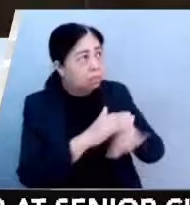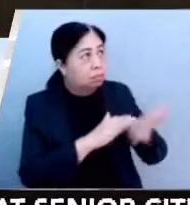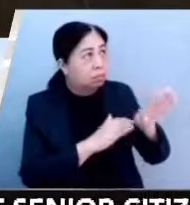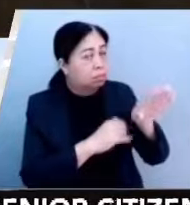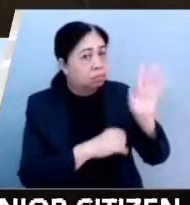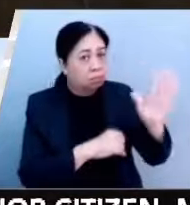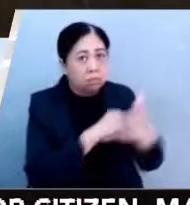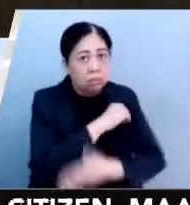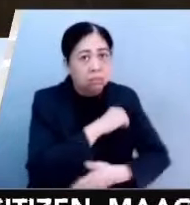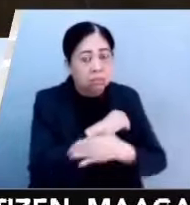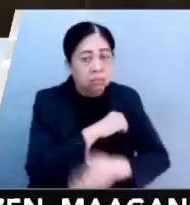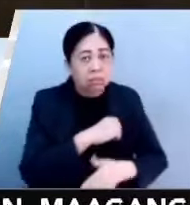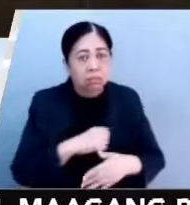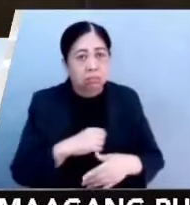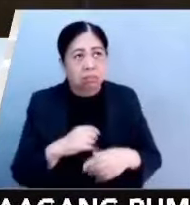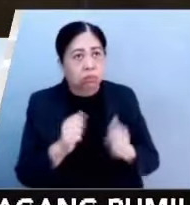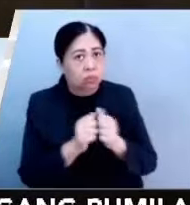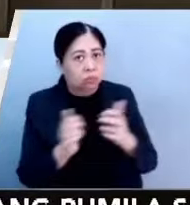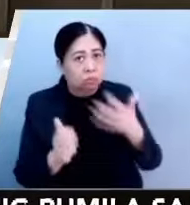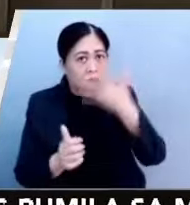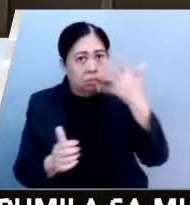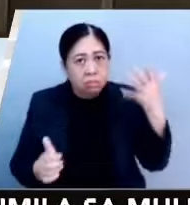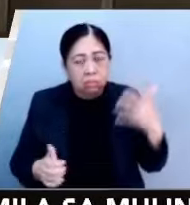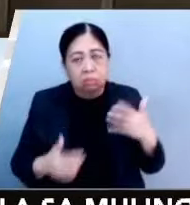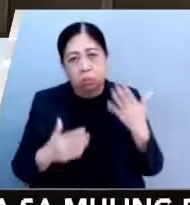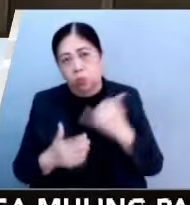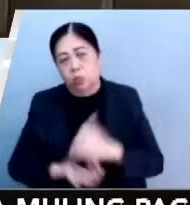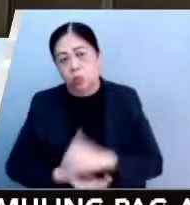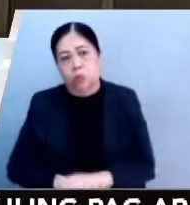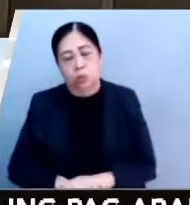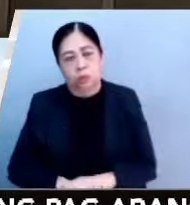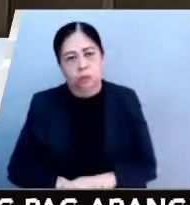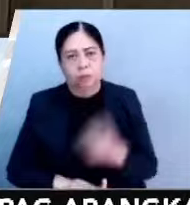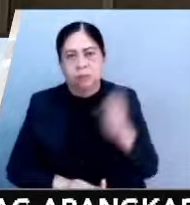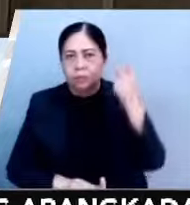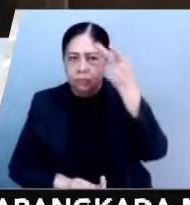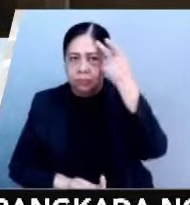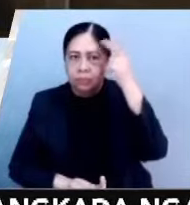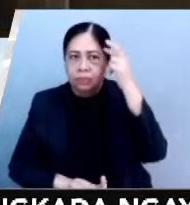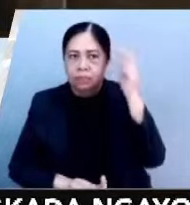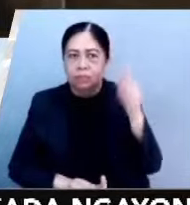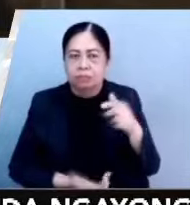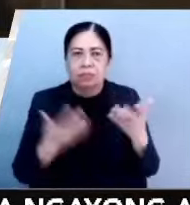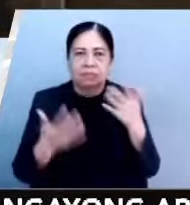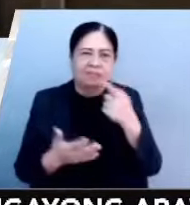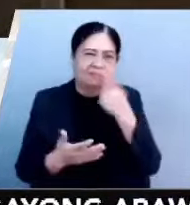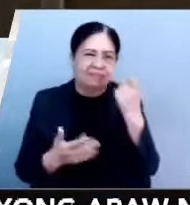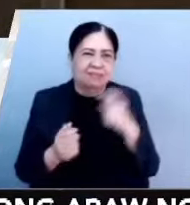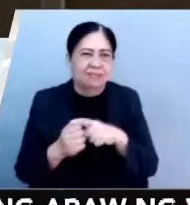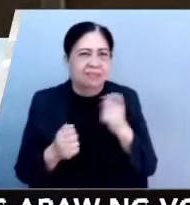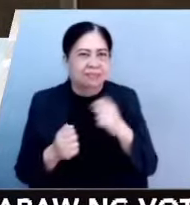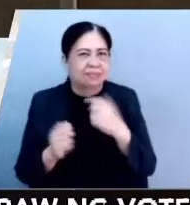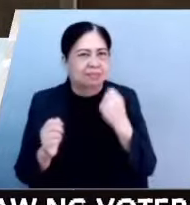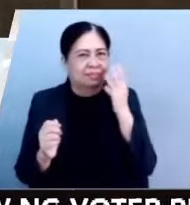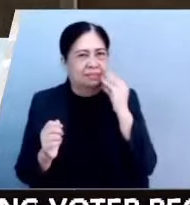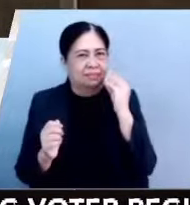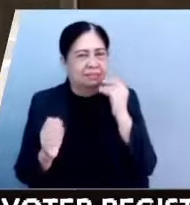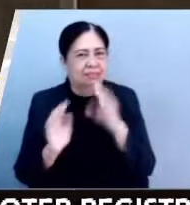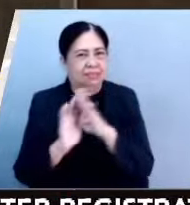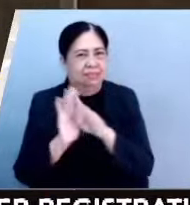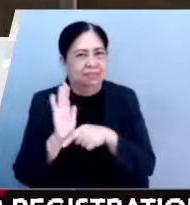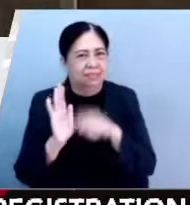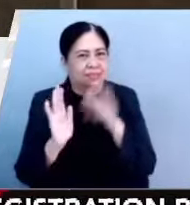sa amang bansa nang wala tayong visa ang hinala naman ni Tristan baka dahil din sa track record ng mga Pilipino ganung